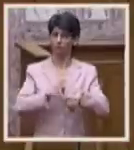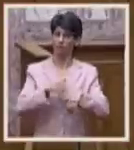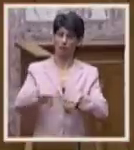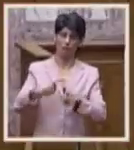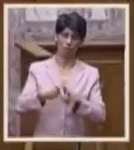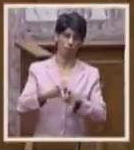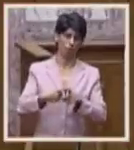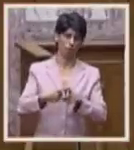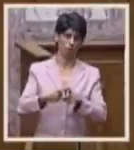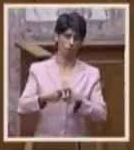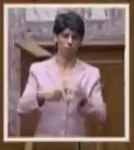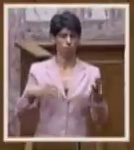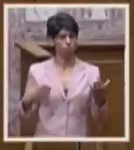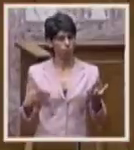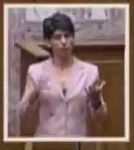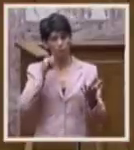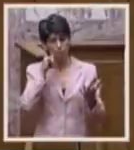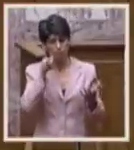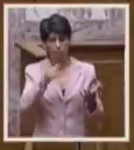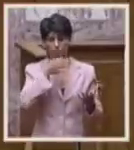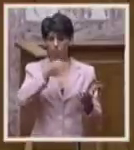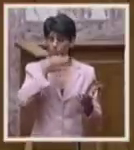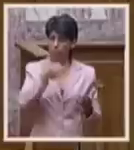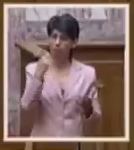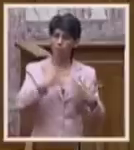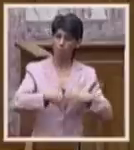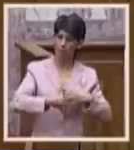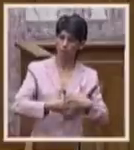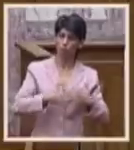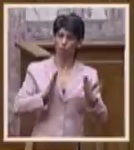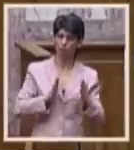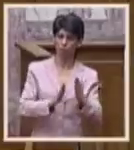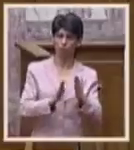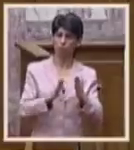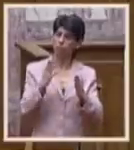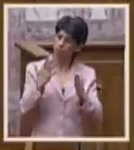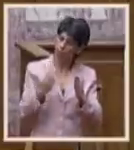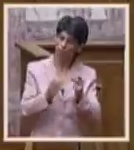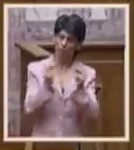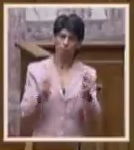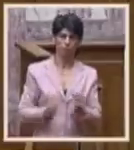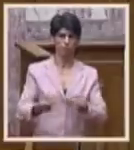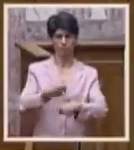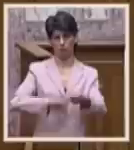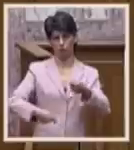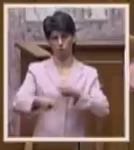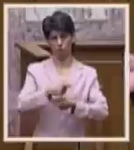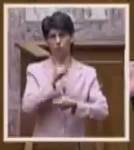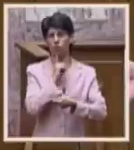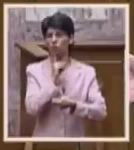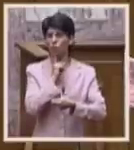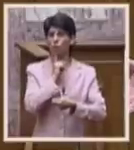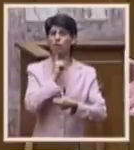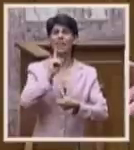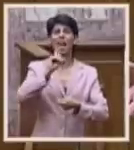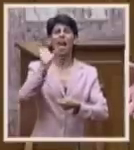Ελλάδα. Μάλιστα, πάντα μιλούσαμε για έναν μηχανισμό που θα αντιμετώπιζε αποτελεσματικά τις αγορές, όπως τα